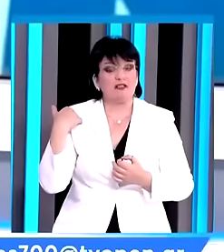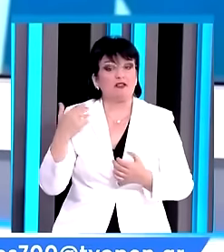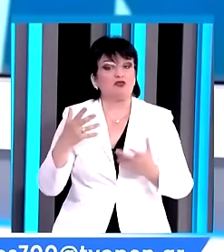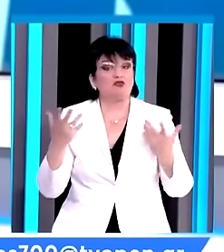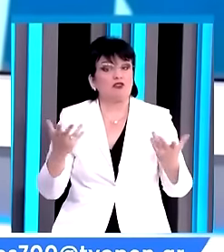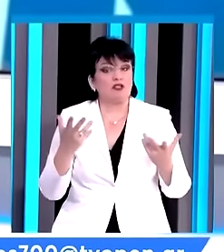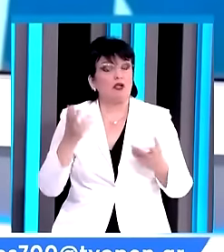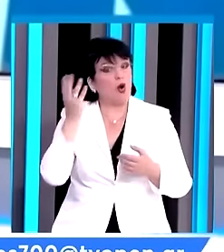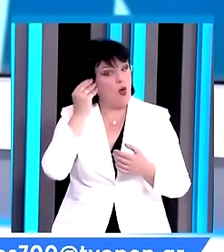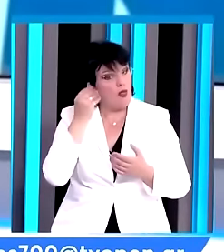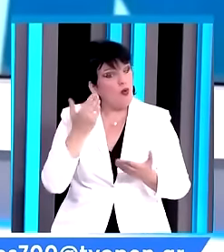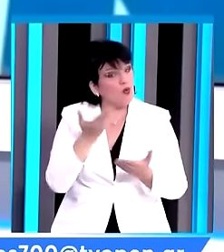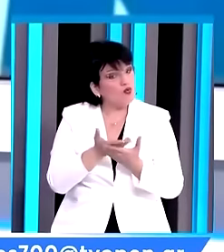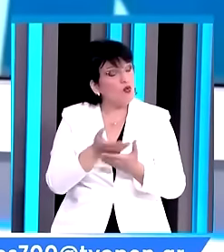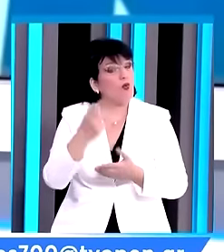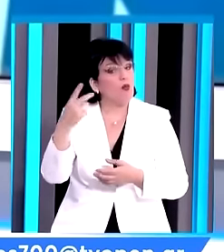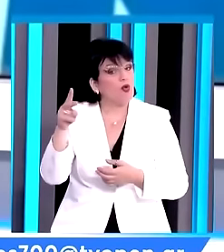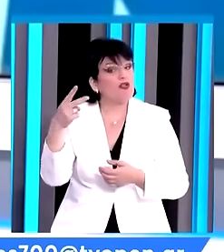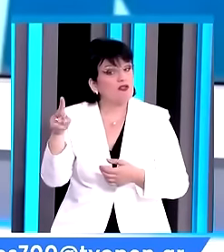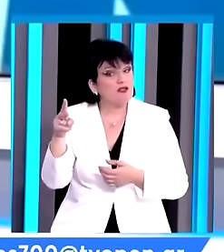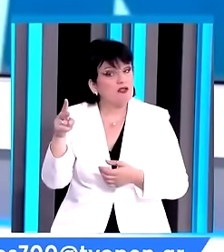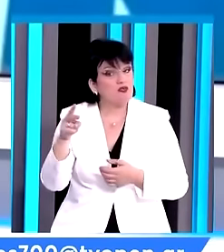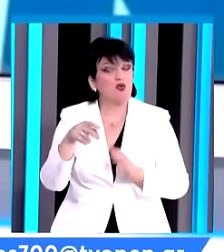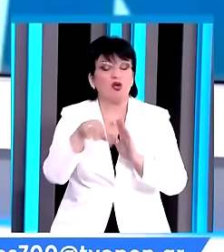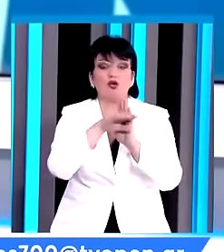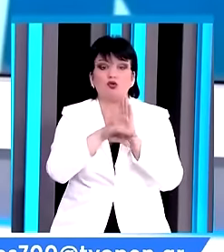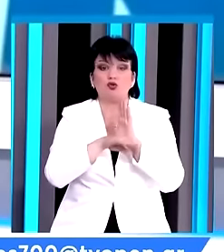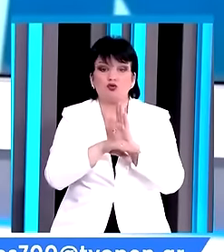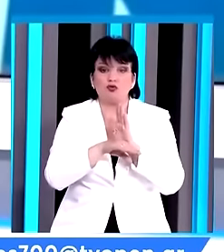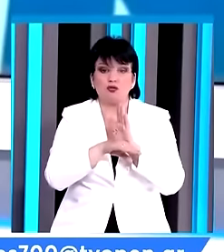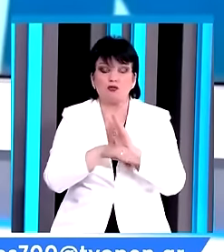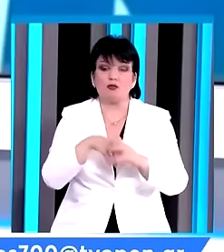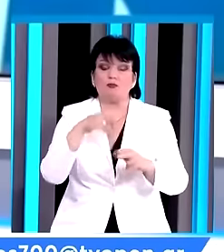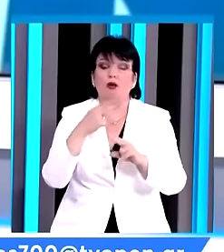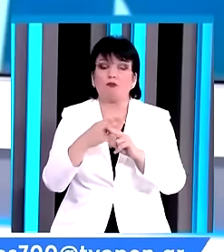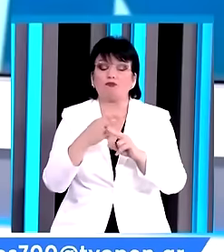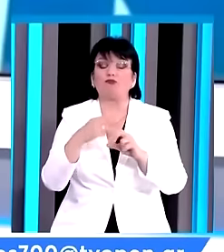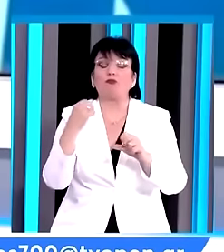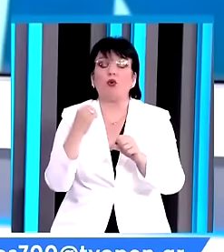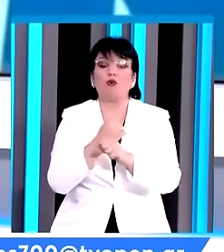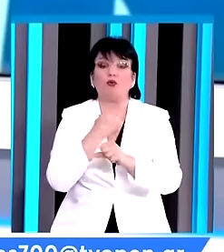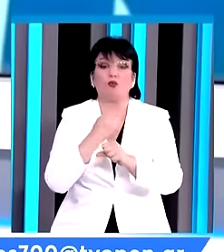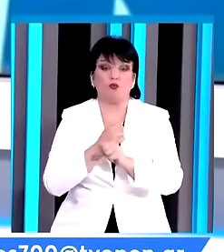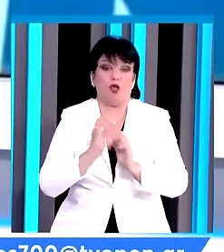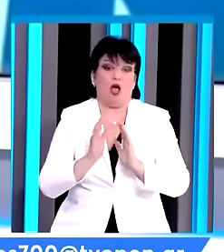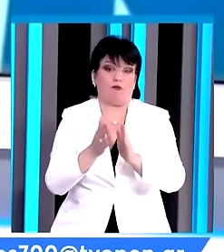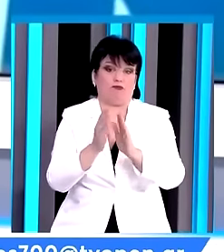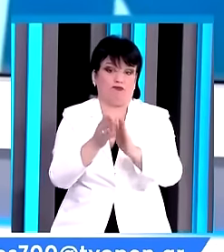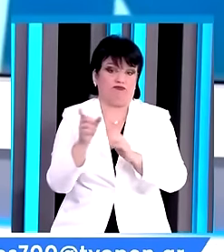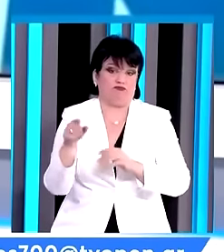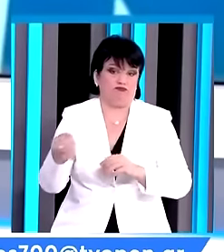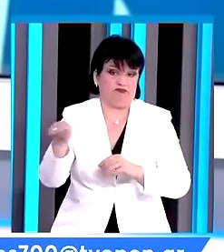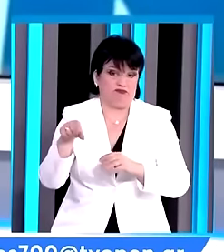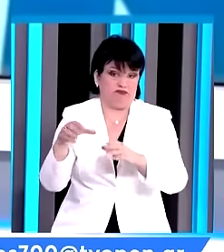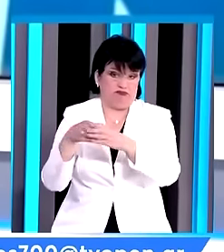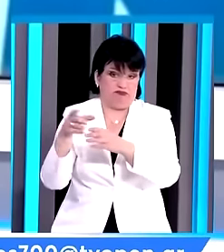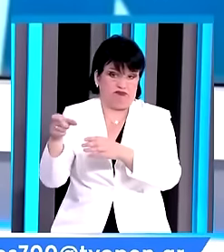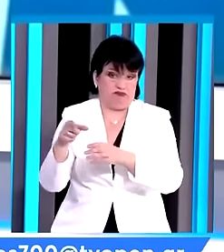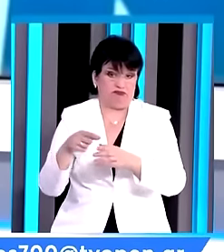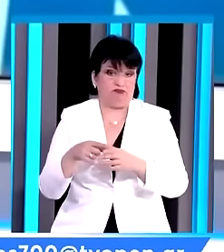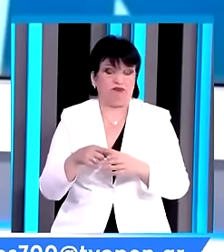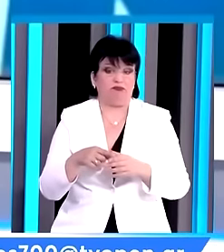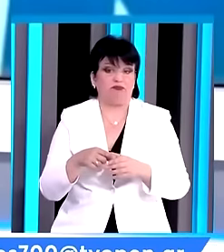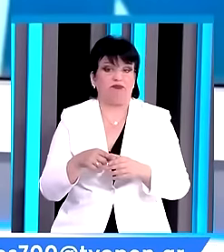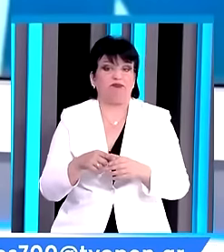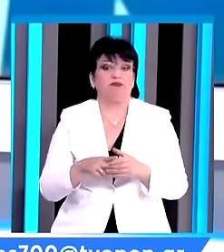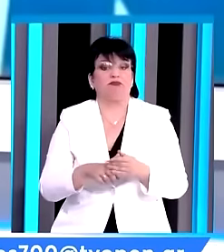Και θα την ακούσω, γιατί πρώτος εγώ θα σας πω ότι το σύστημα υγείας χρειάζεται ακόμα πολλή δουλειά. Για το Θεό όμως. Να πάω όχι, στο σύστημα υγείας. Όχι μέσα